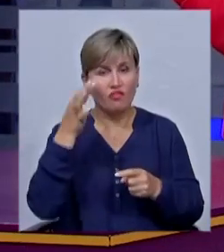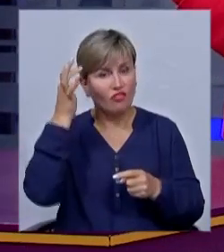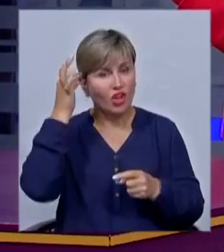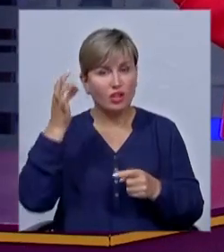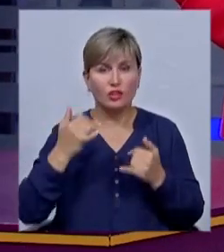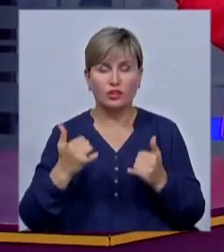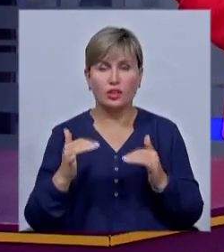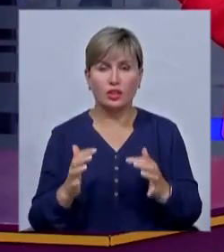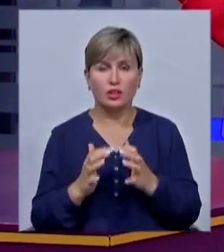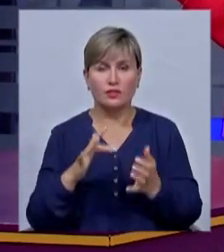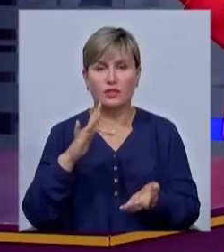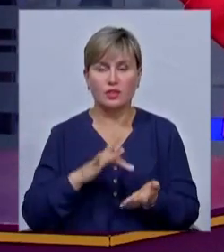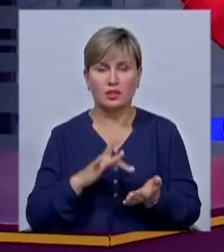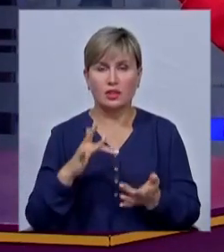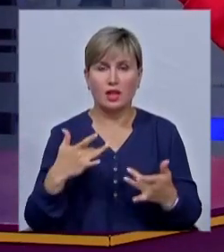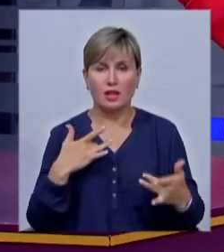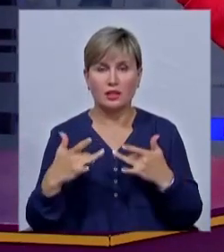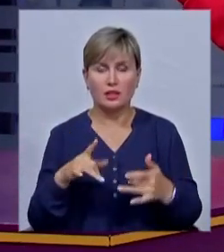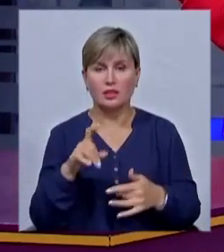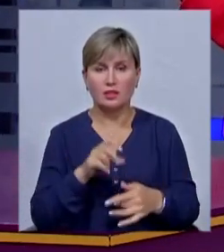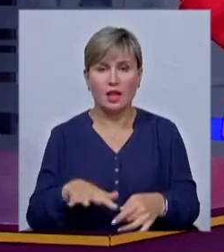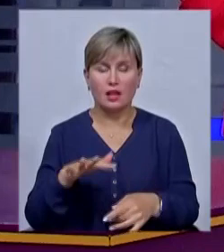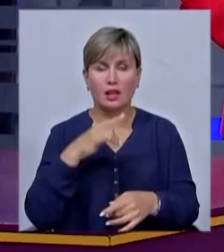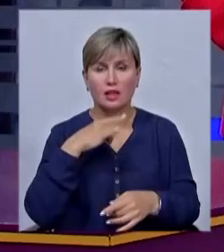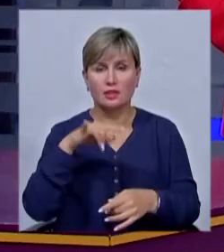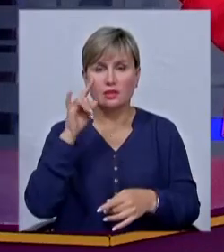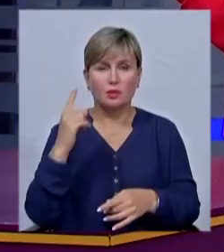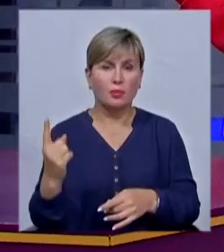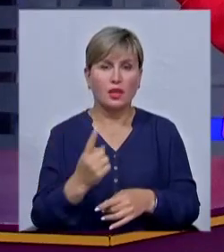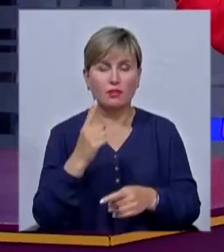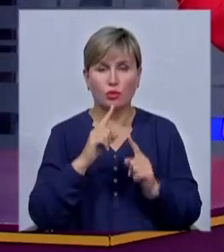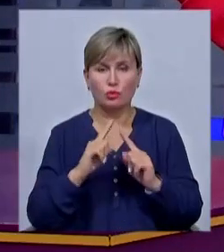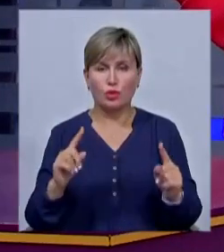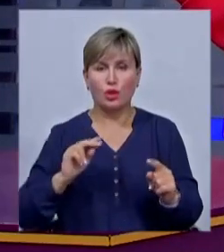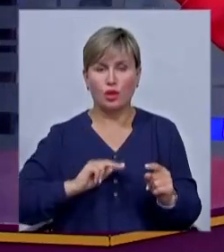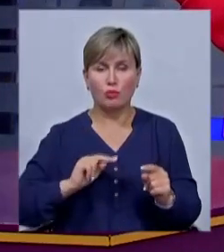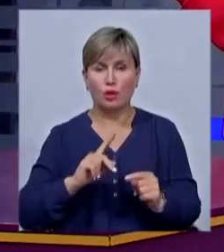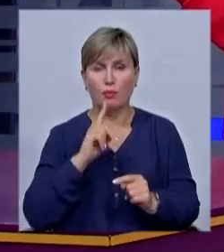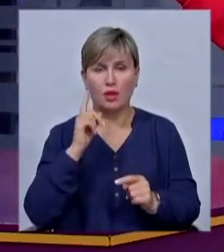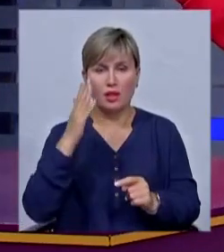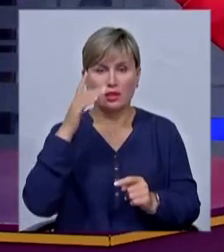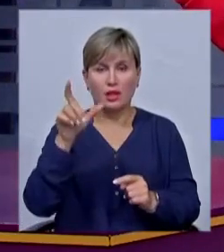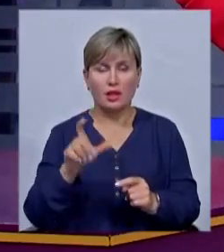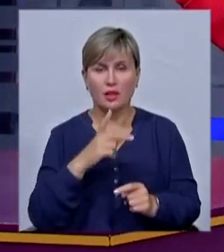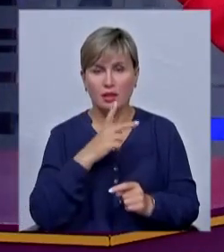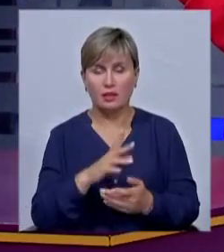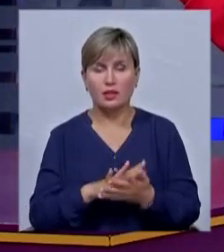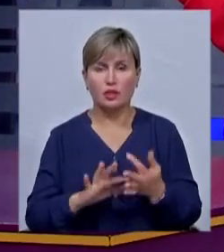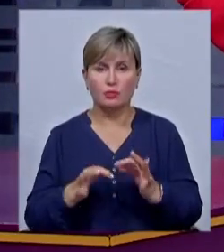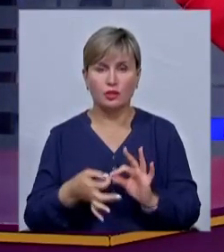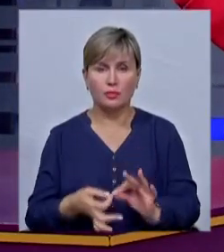статуй она хранится в центральном концертном зале казахстан одной из первых уникальную работу молодого таланта оценила мир